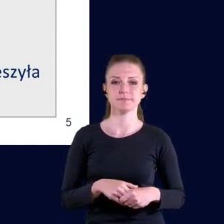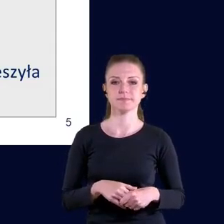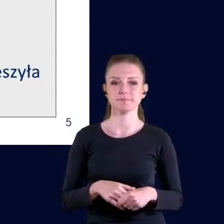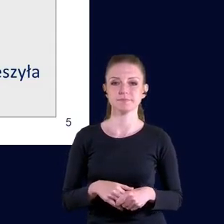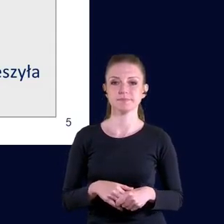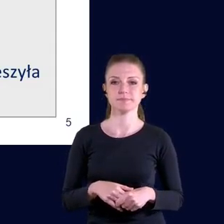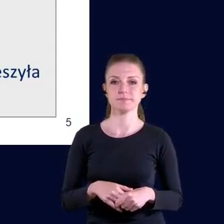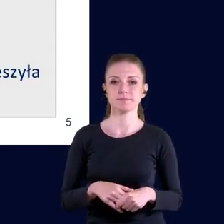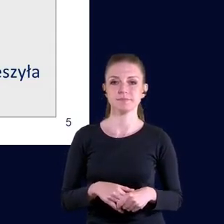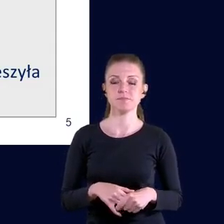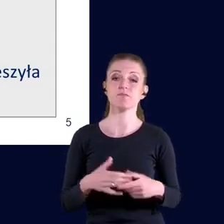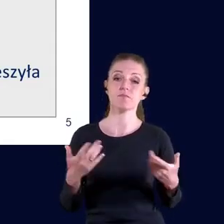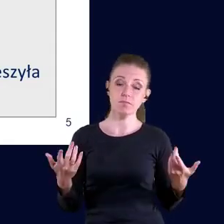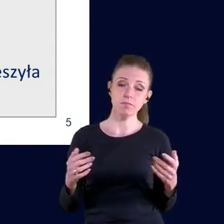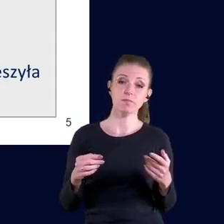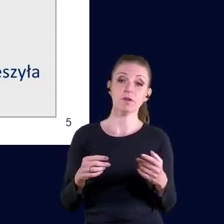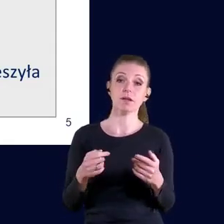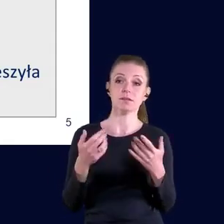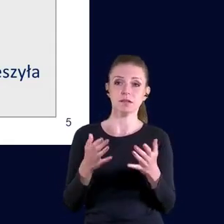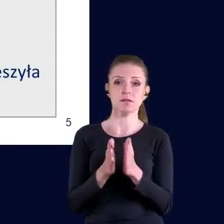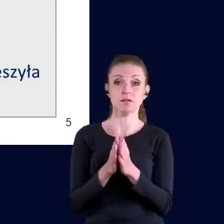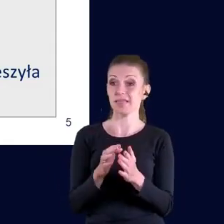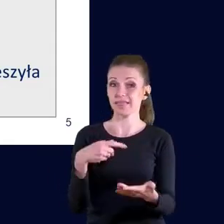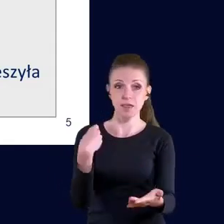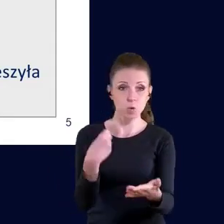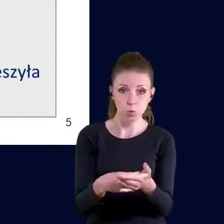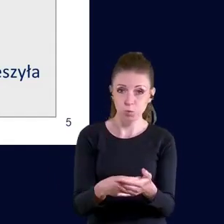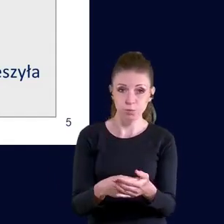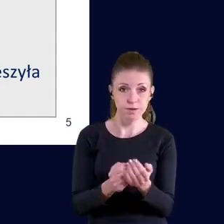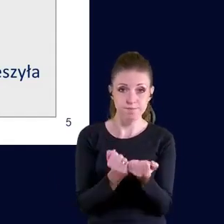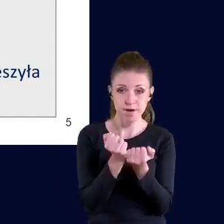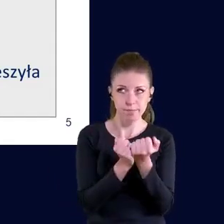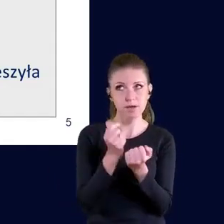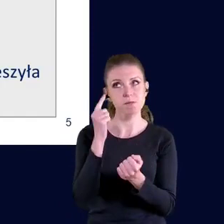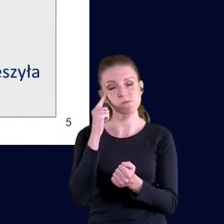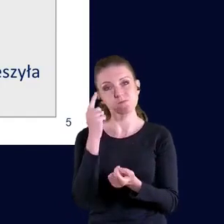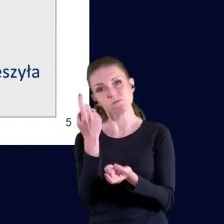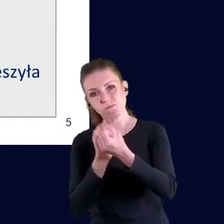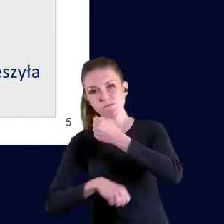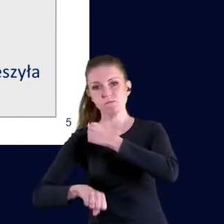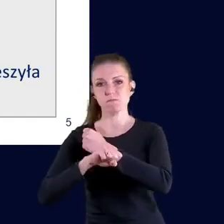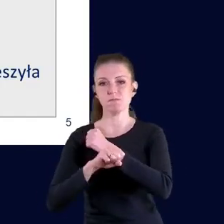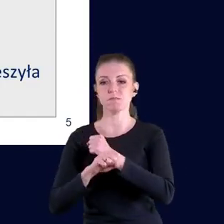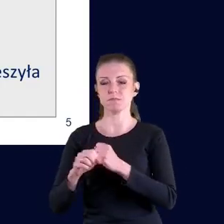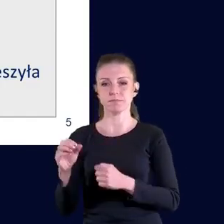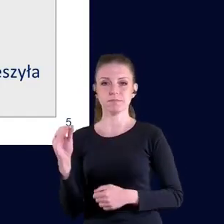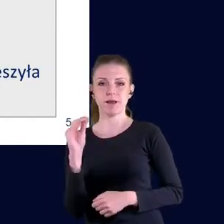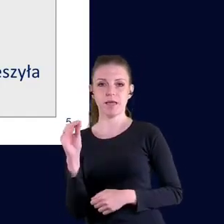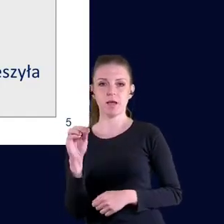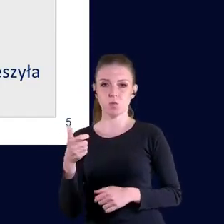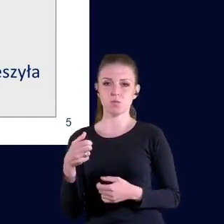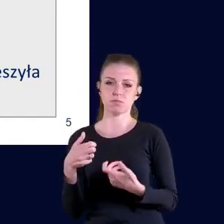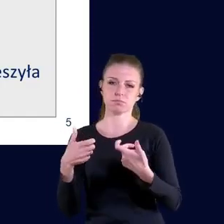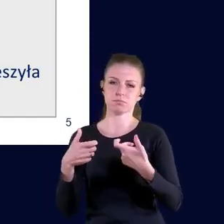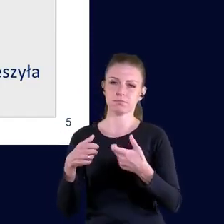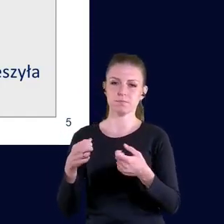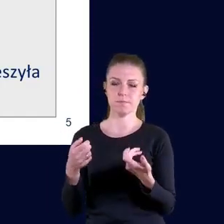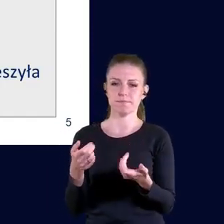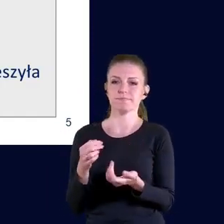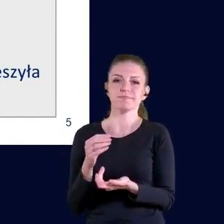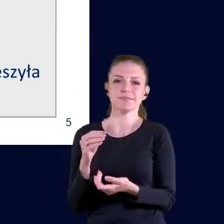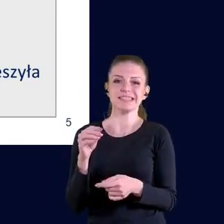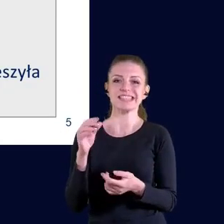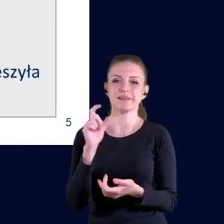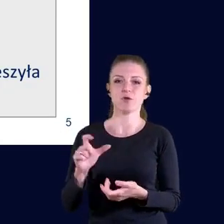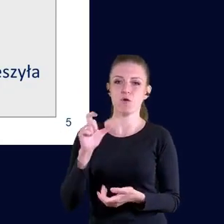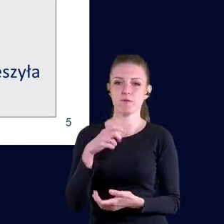poprzez zmianę oferty ale wprowadzenie tej Cyfryzacji jest wyzwaniem organizacyjnym i też finansowym ponieważ wiąże